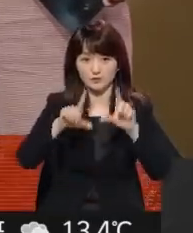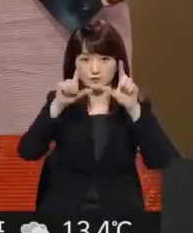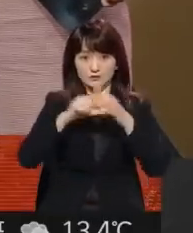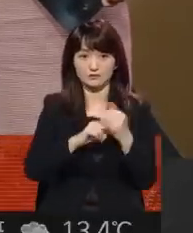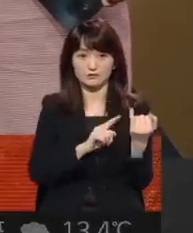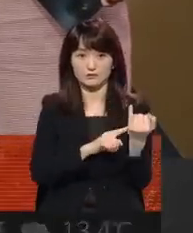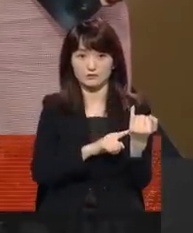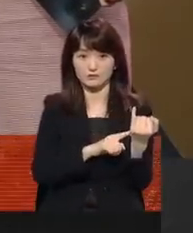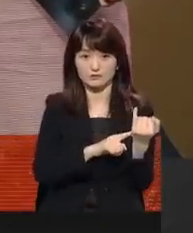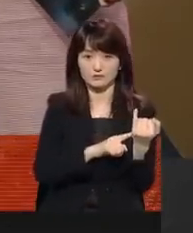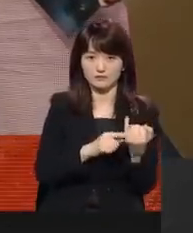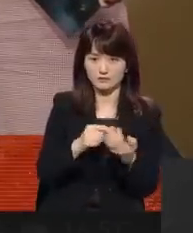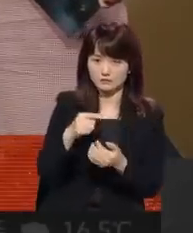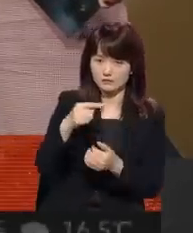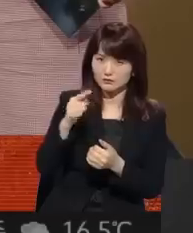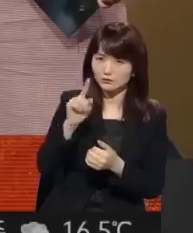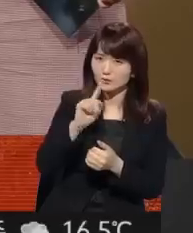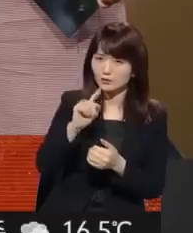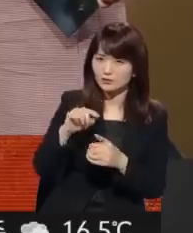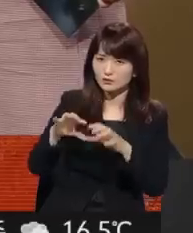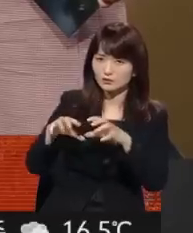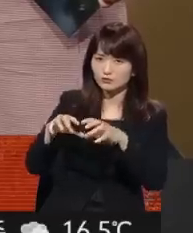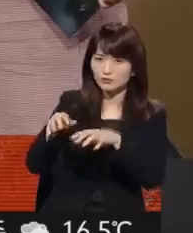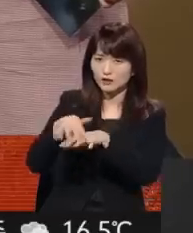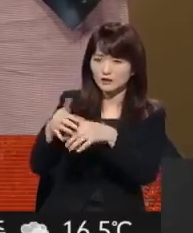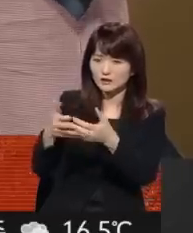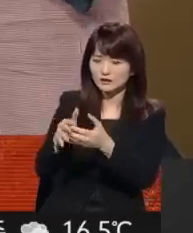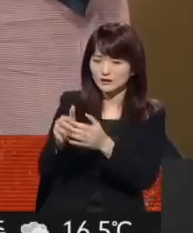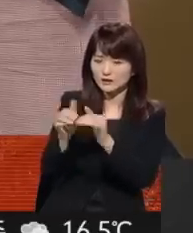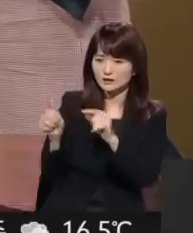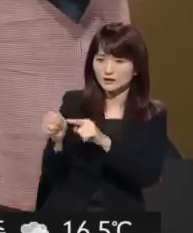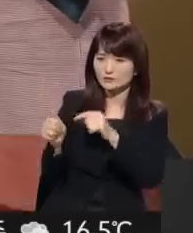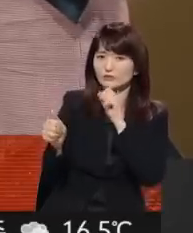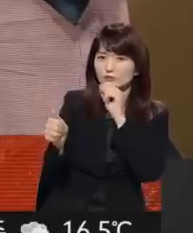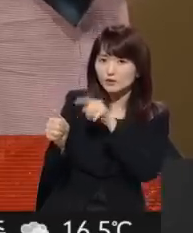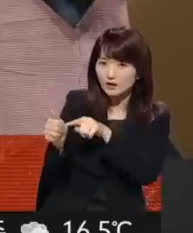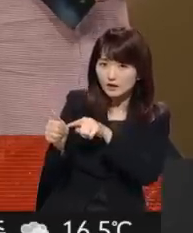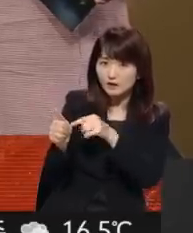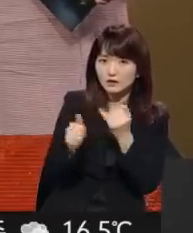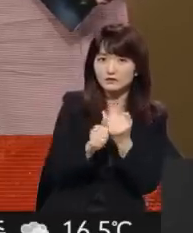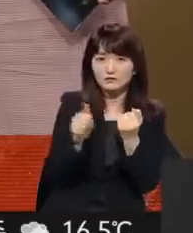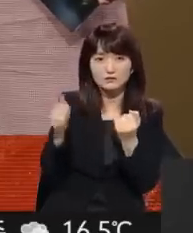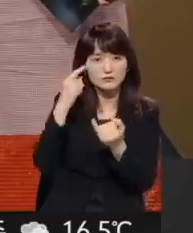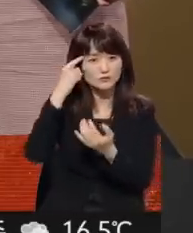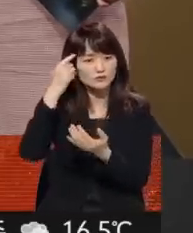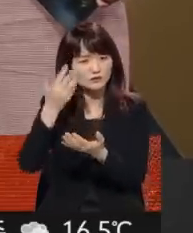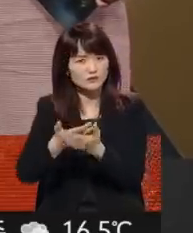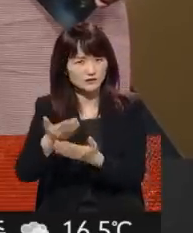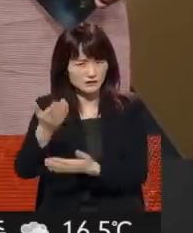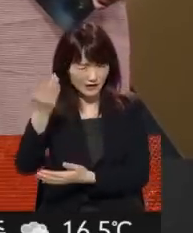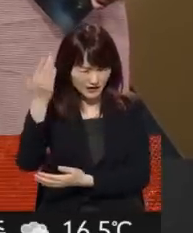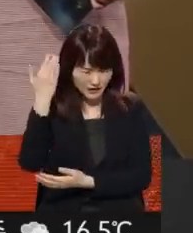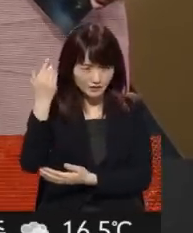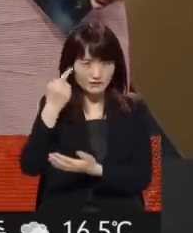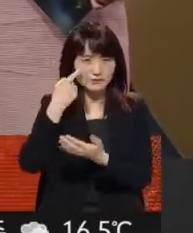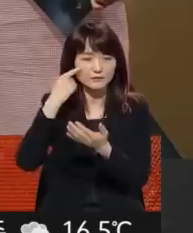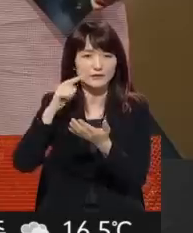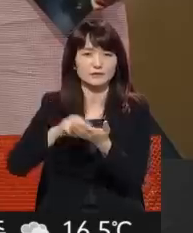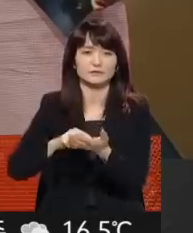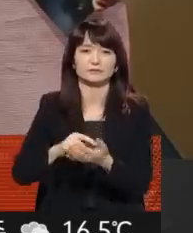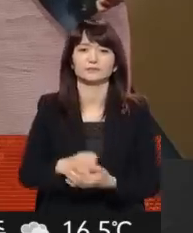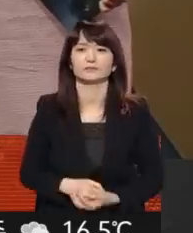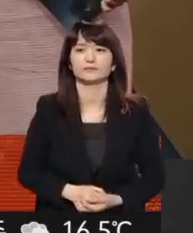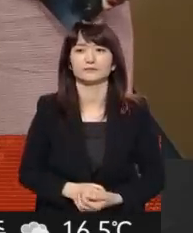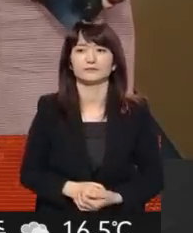날 여성은 우연히 국가기관 요원에게이 얘기를 꺼내게 됐고 이후 남편의 충격적인 과거를 들추게